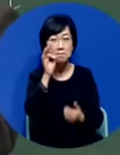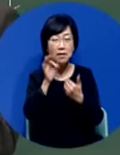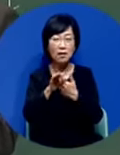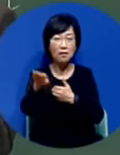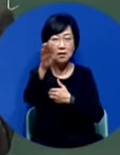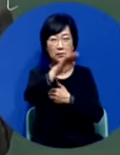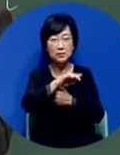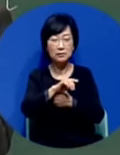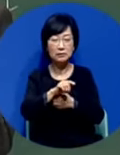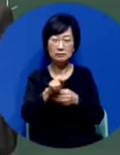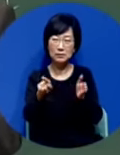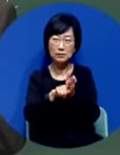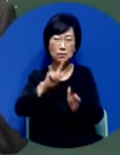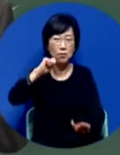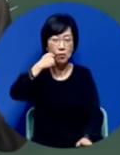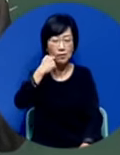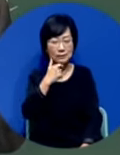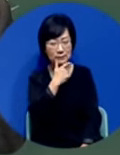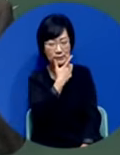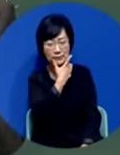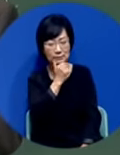거예요.